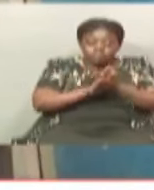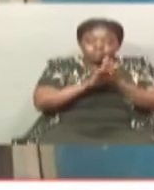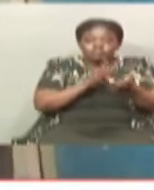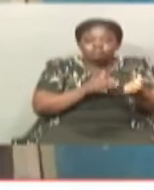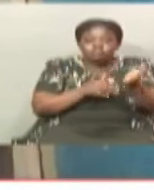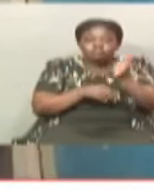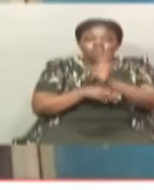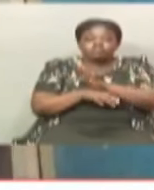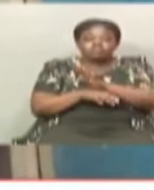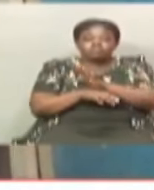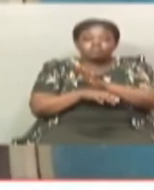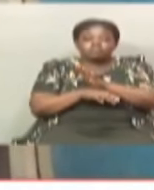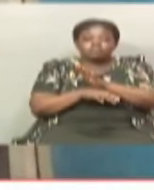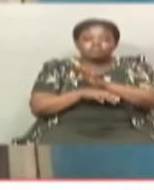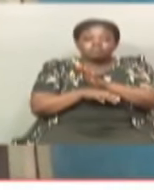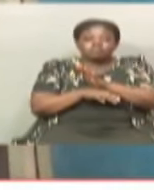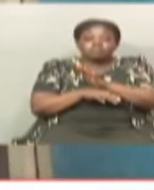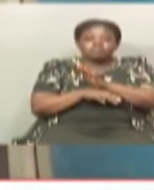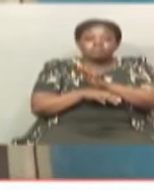addeyo mu